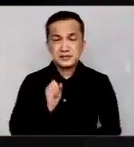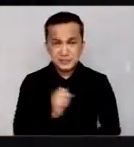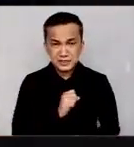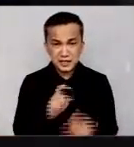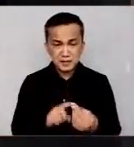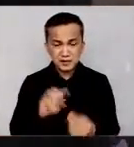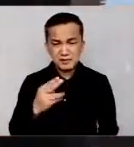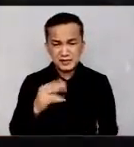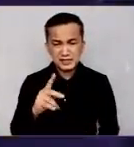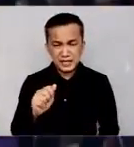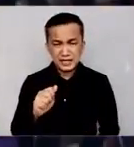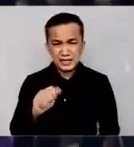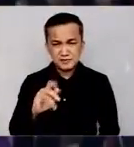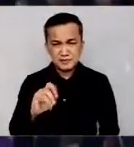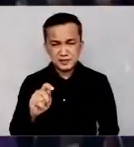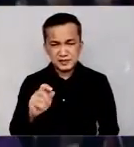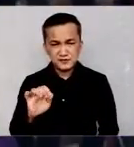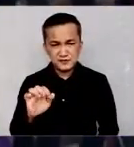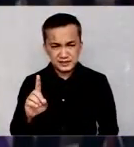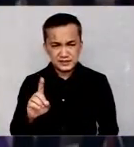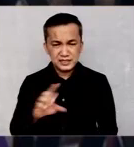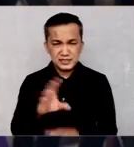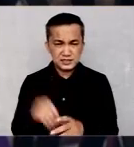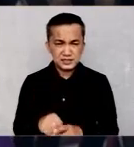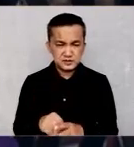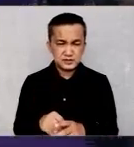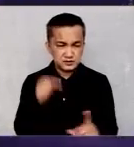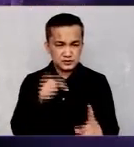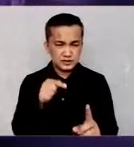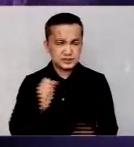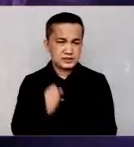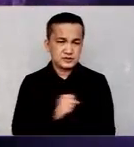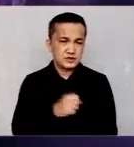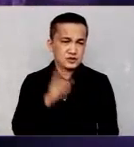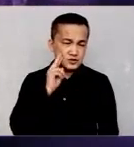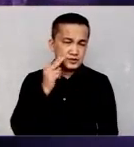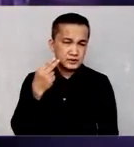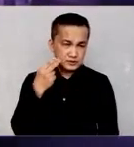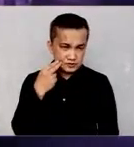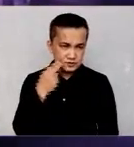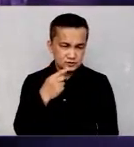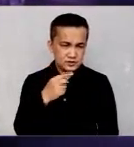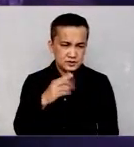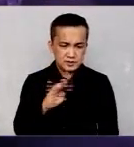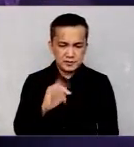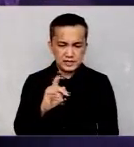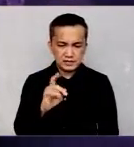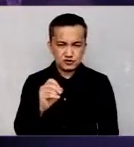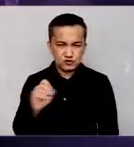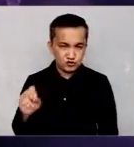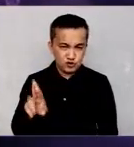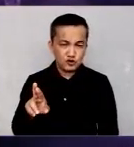Maharlika Investment Fund. Kabilang na rito ang tinutukoy ni Senadora Riza Ontiveros na backdoor provision kung